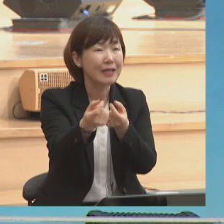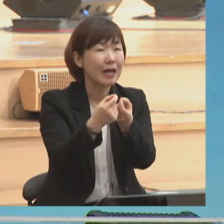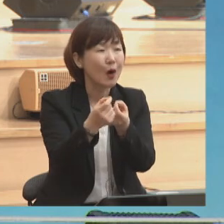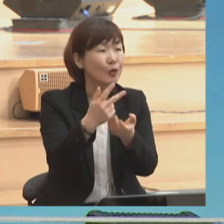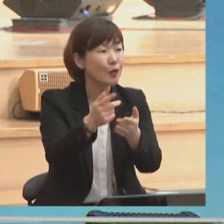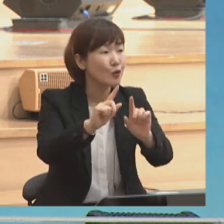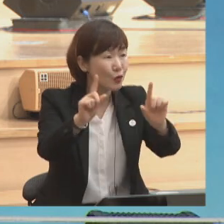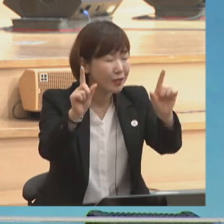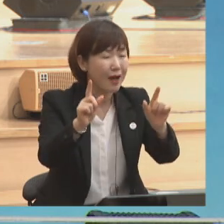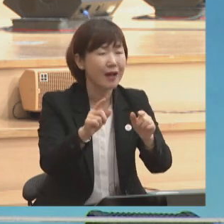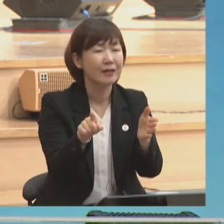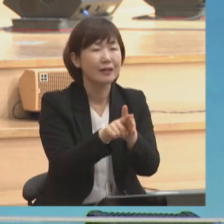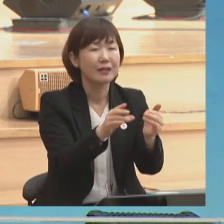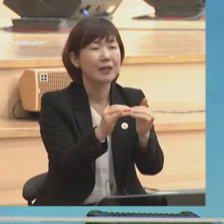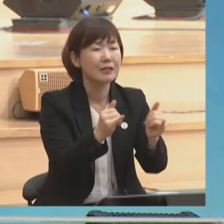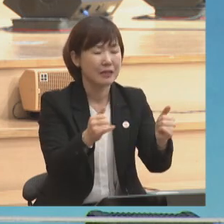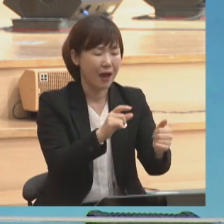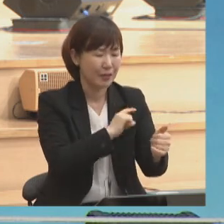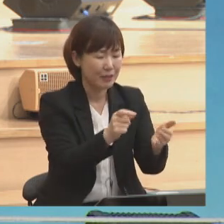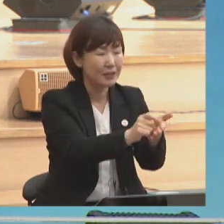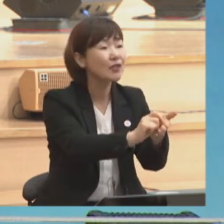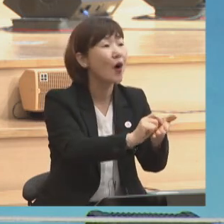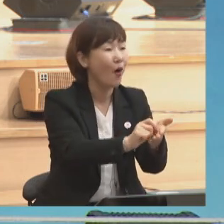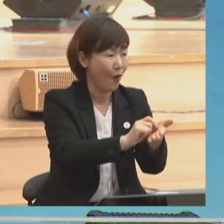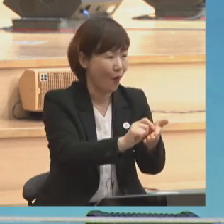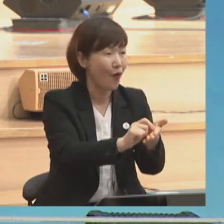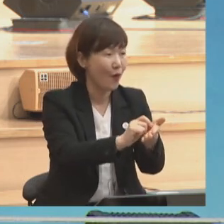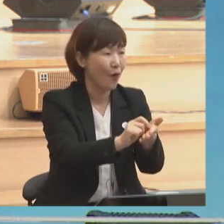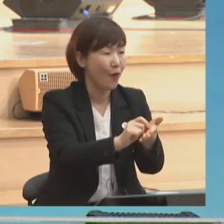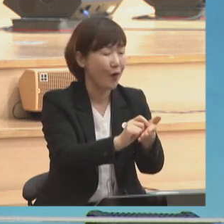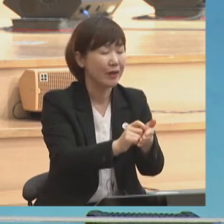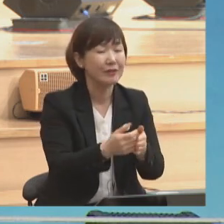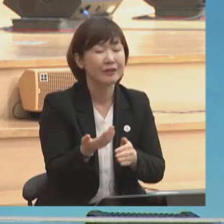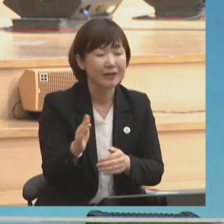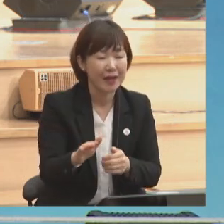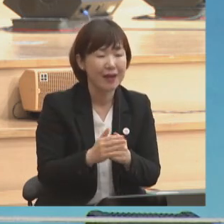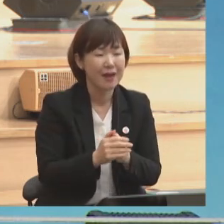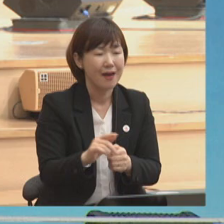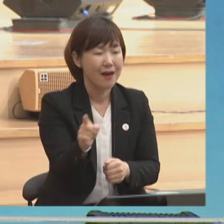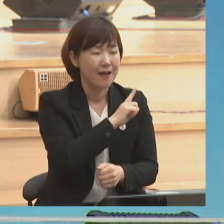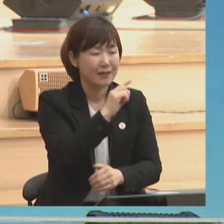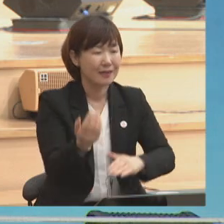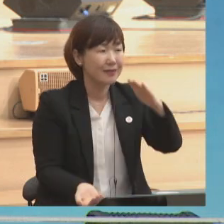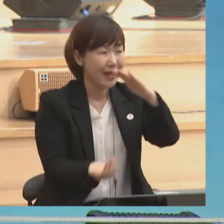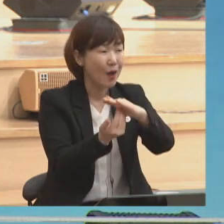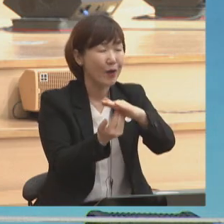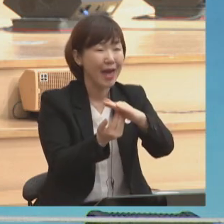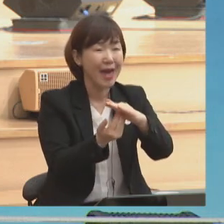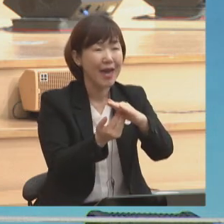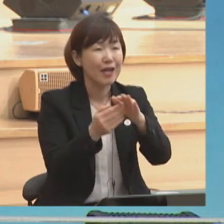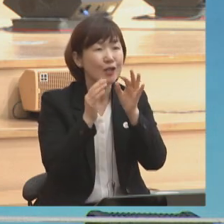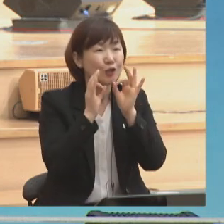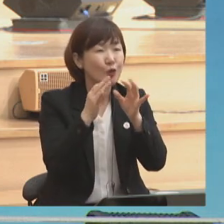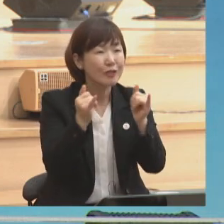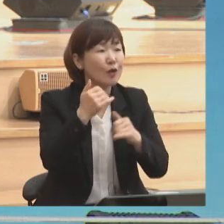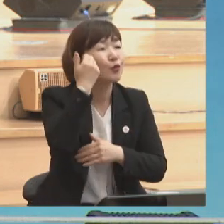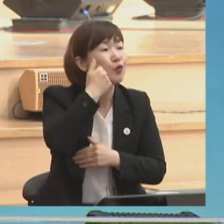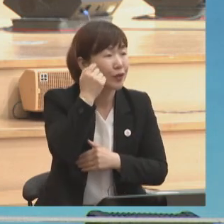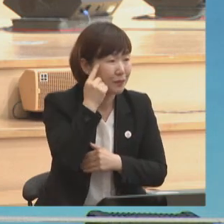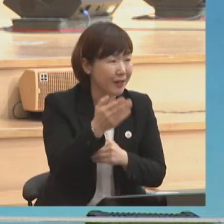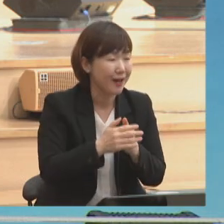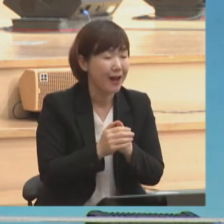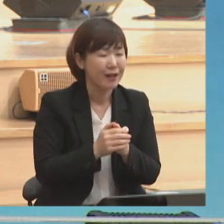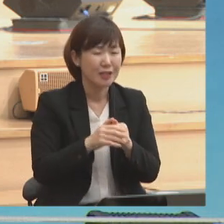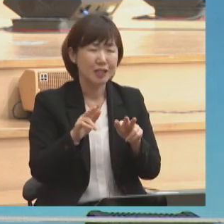태신자 작전을 앞두고 있는데, 최고의 전도 전문가, 사실은 전도와 영적전쟁 집회